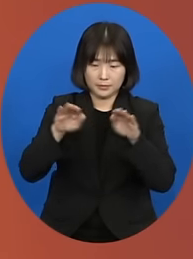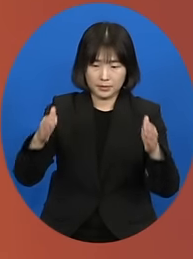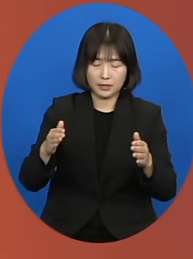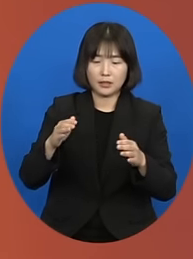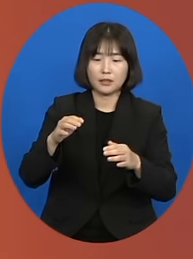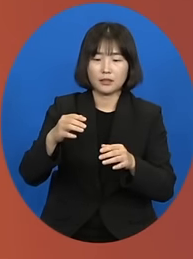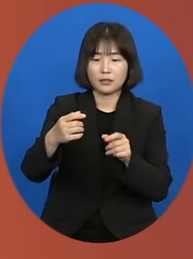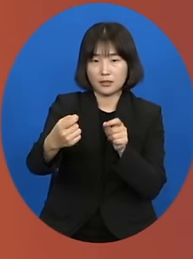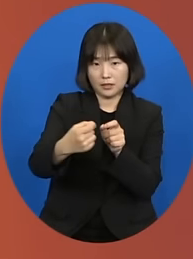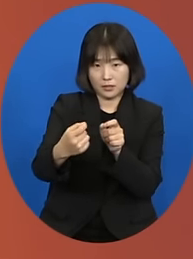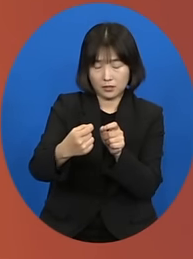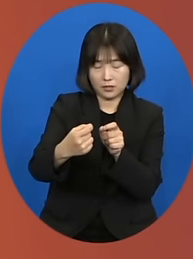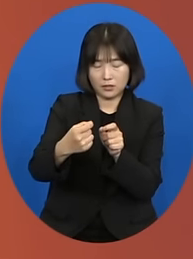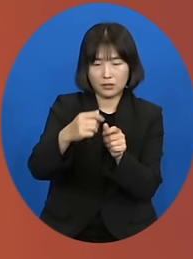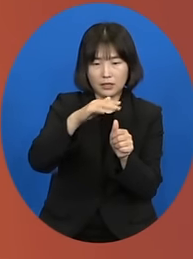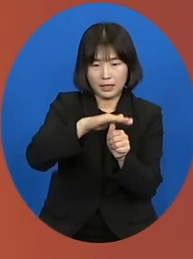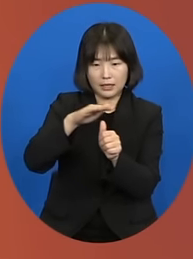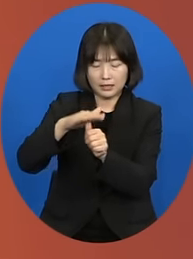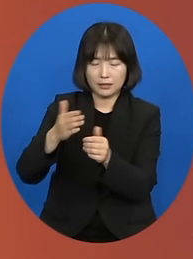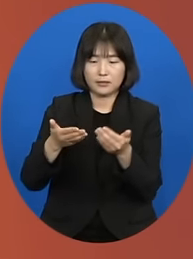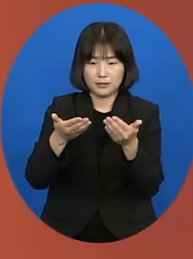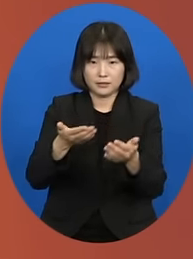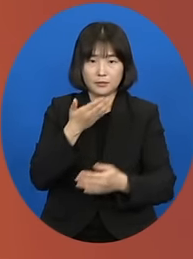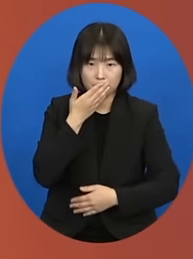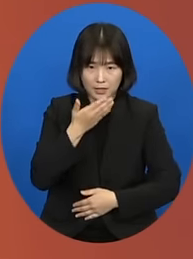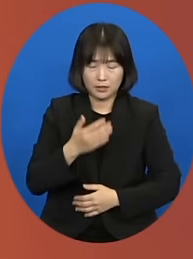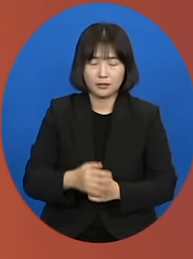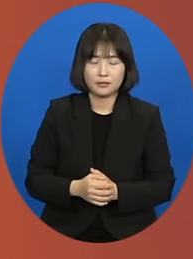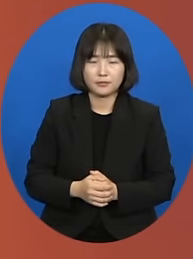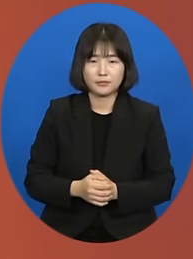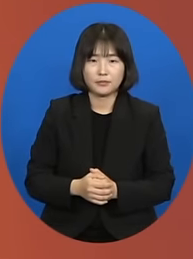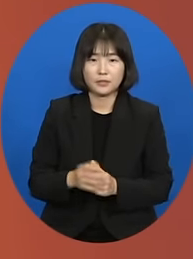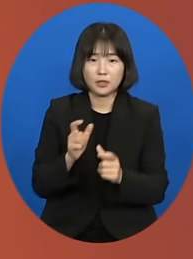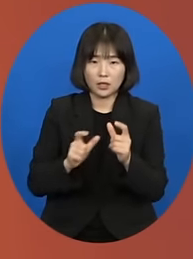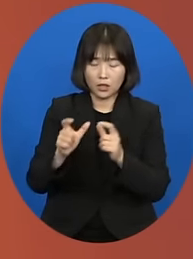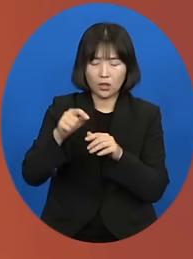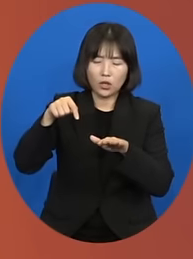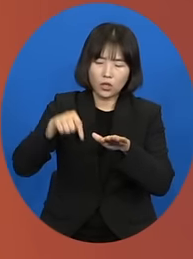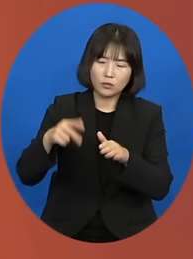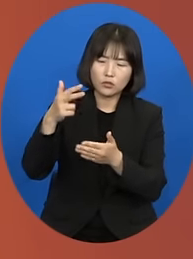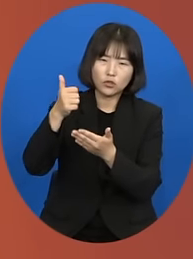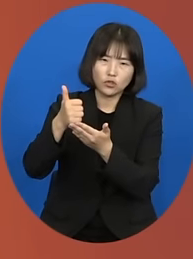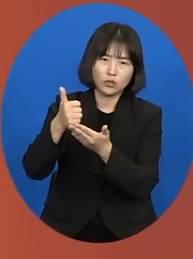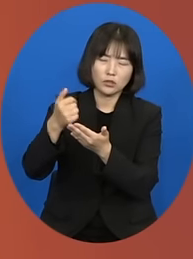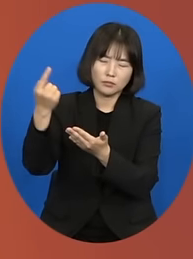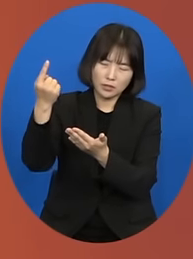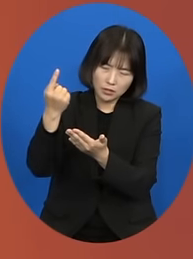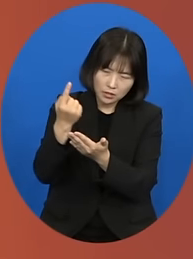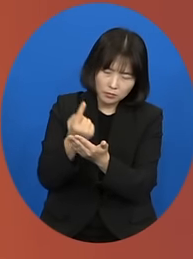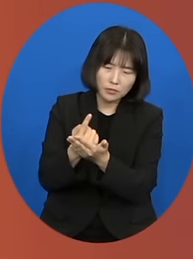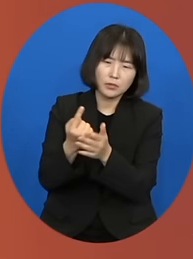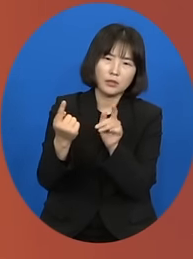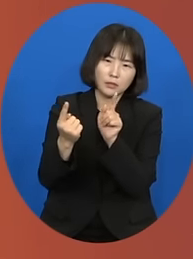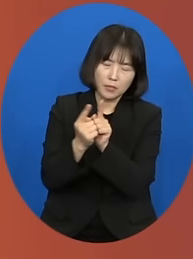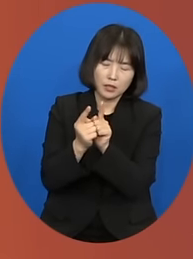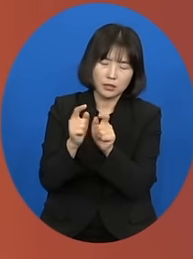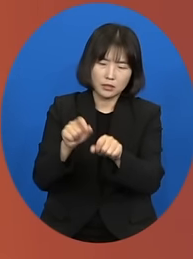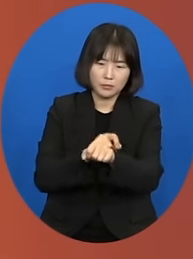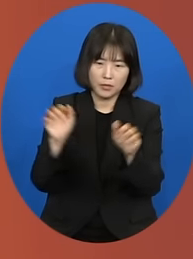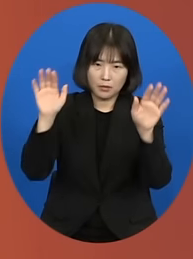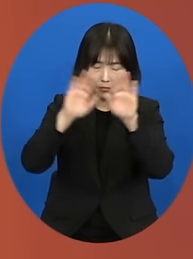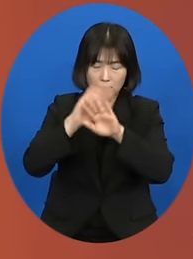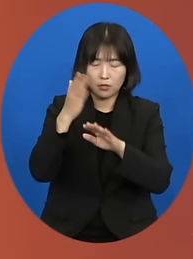따라 안수기도 받으실 수 있겠습니다. 이 시간 더 깊은 주의 임재로 들어가는 특별한 밤이 되시길